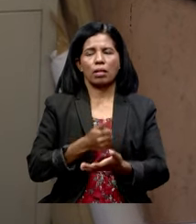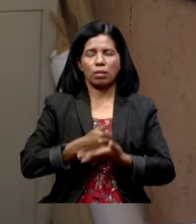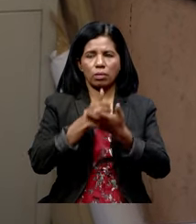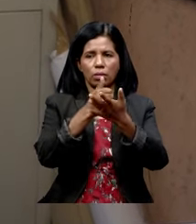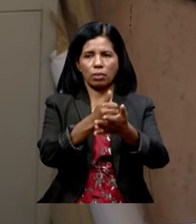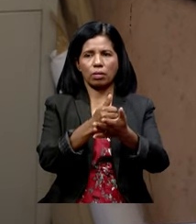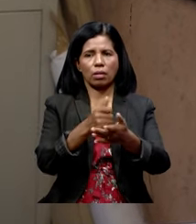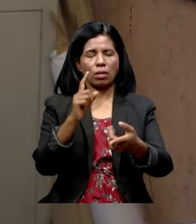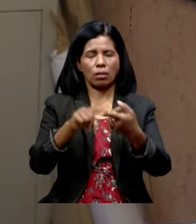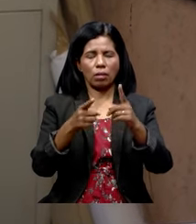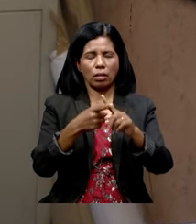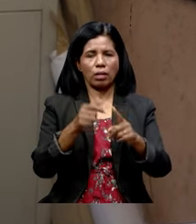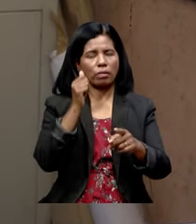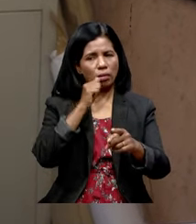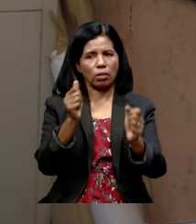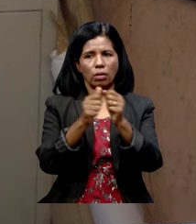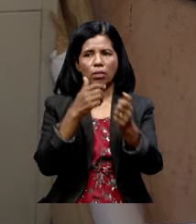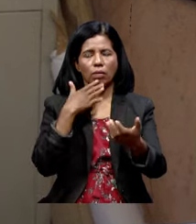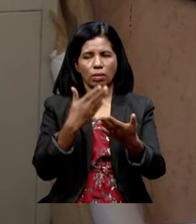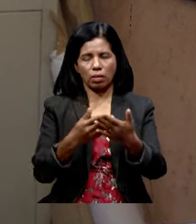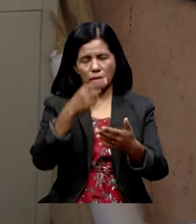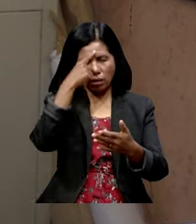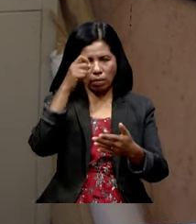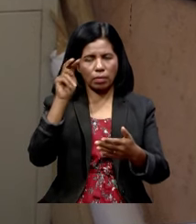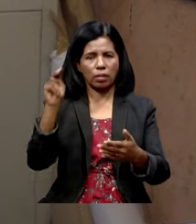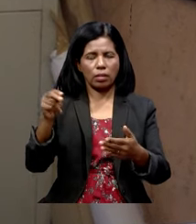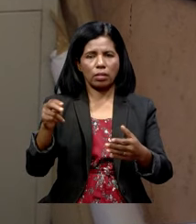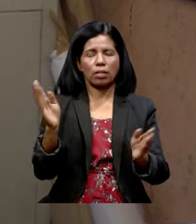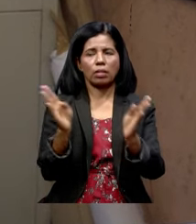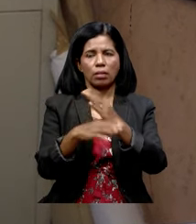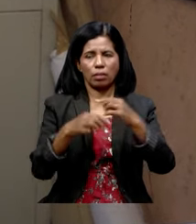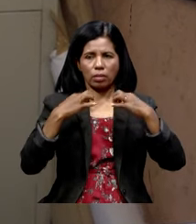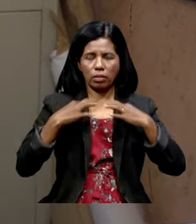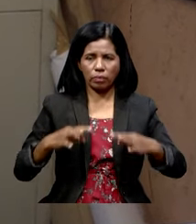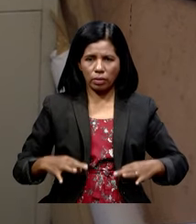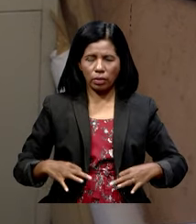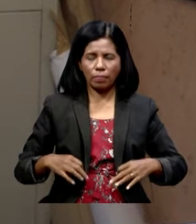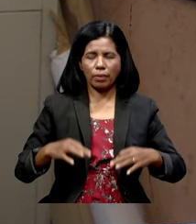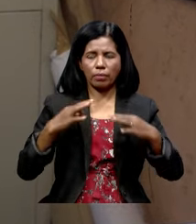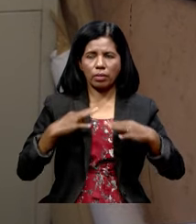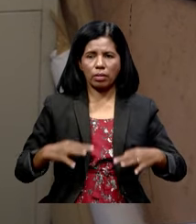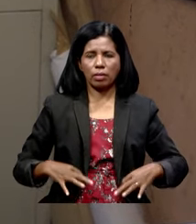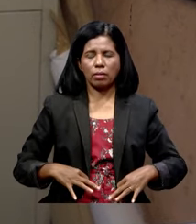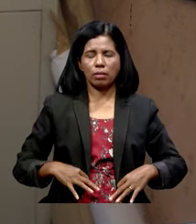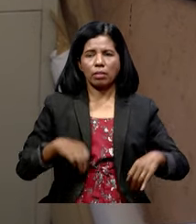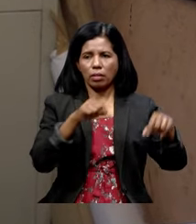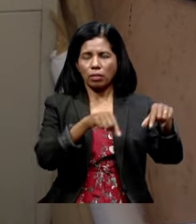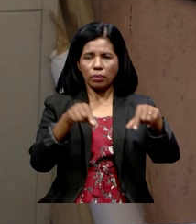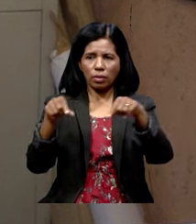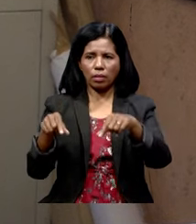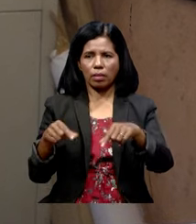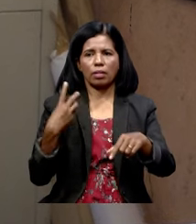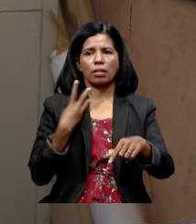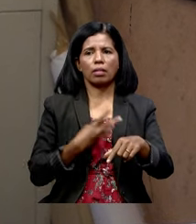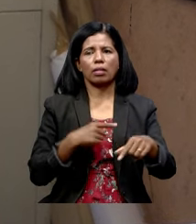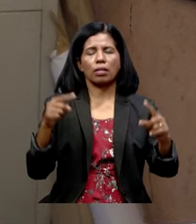ita ne alin fetone hodi ia. Tama nio kondisang deficiente ia kategori yang sa